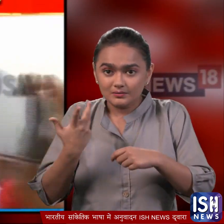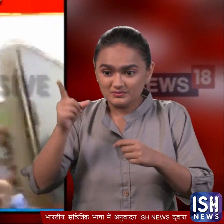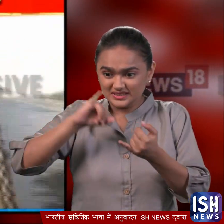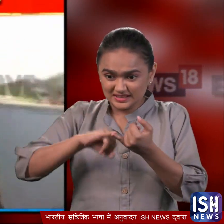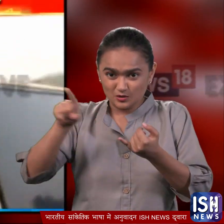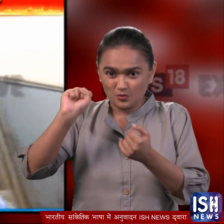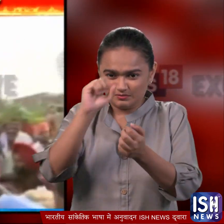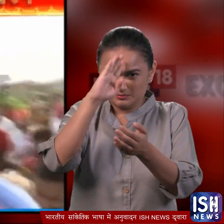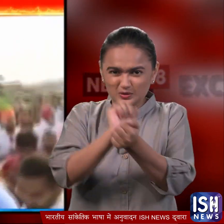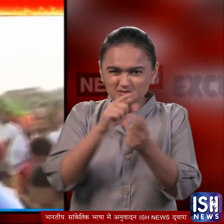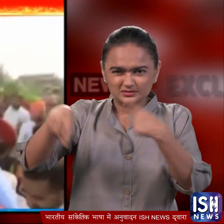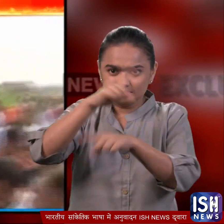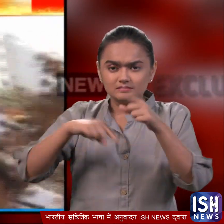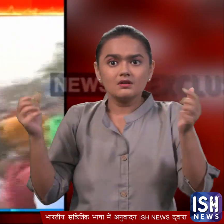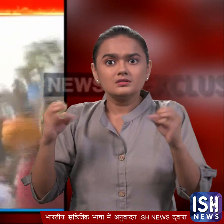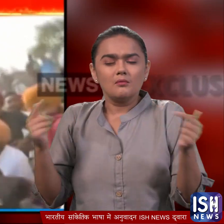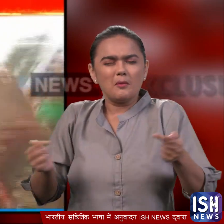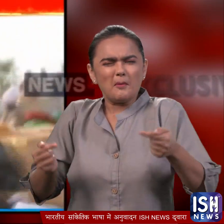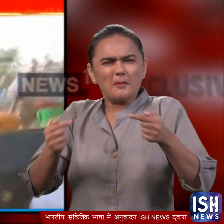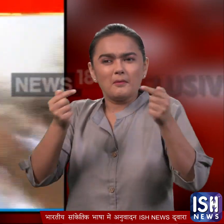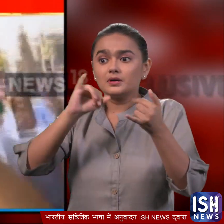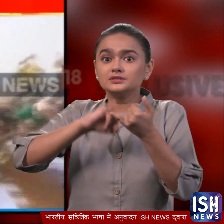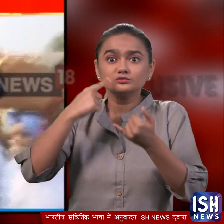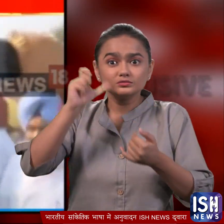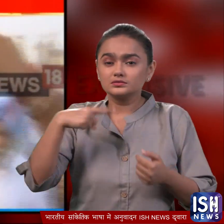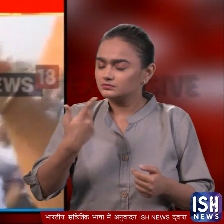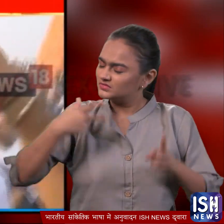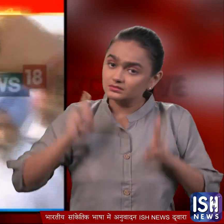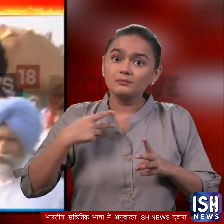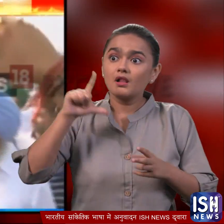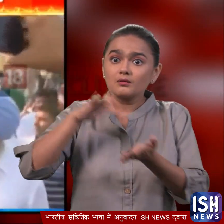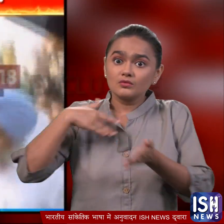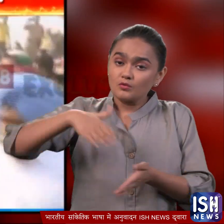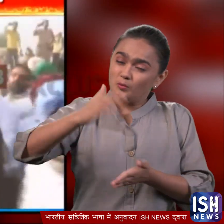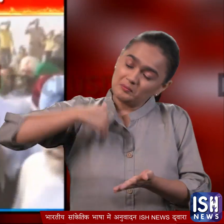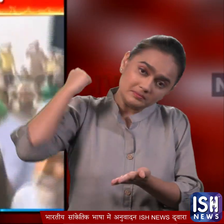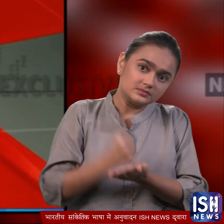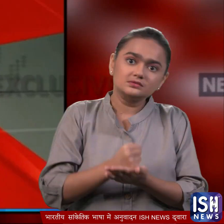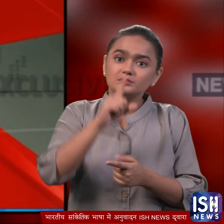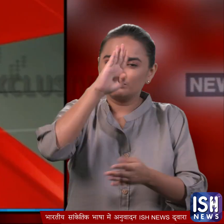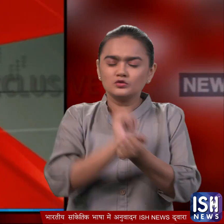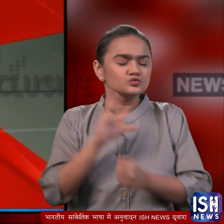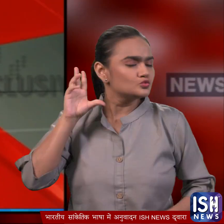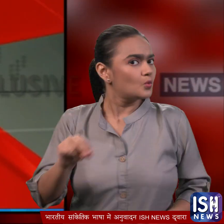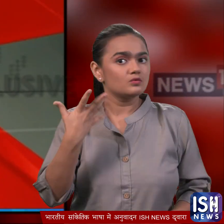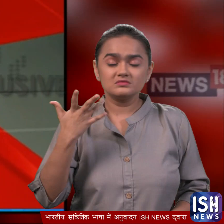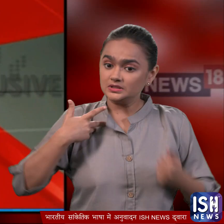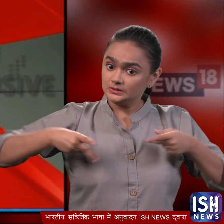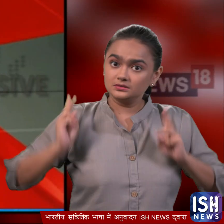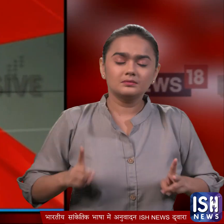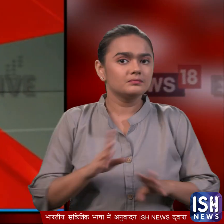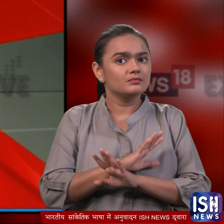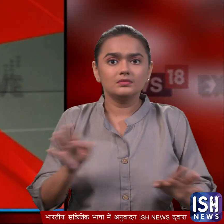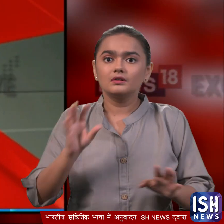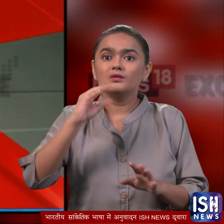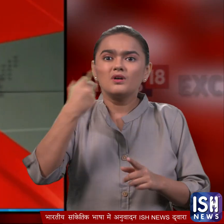तो ऐसा हुआ कि सिद्धू और पुलिस वालों की बहस तक हो गई और सिद्धू जिद पर अड़ गए कि वो लखीमपुर जाकर ही मानेंगे। लेकिन पुलिस नहीं मानी। लखीमपुर के